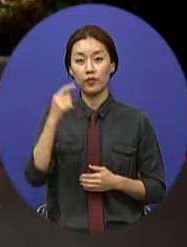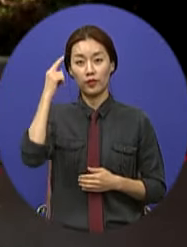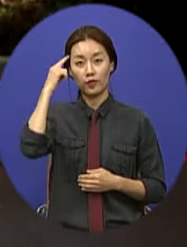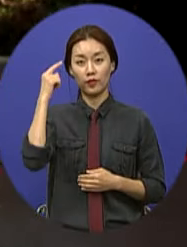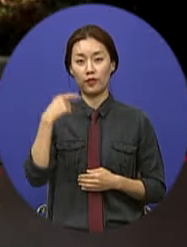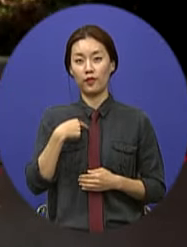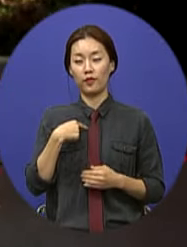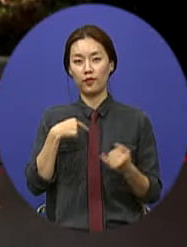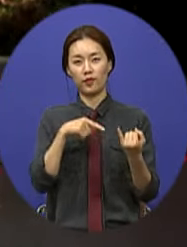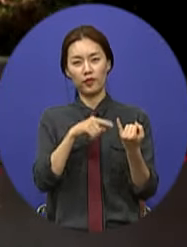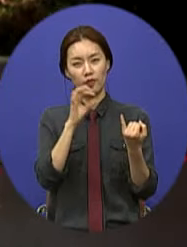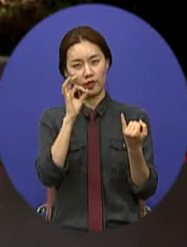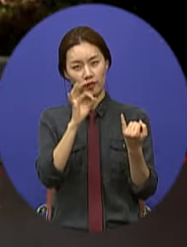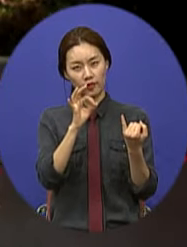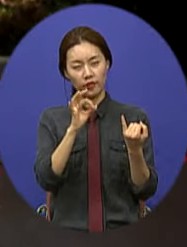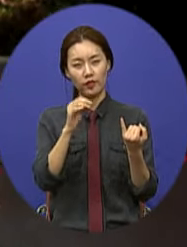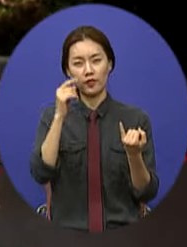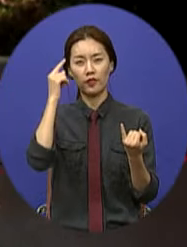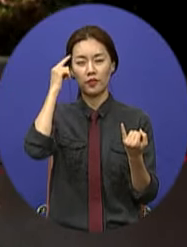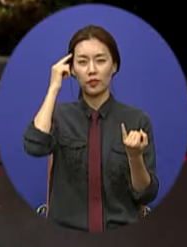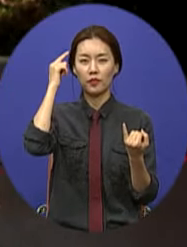하필이면 내가 너를